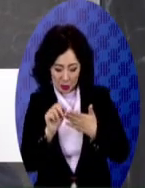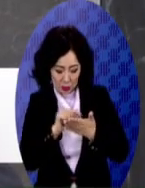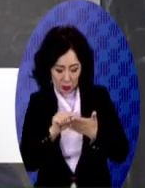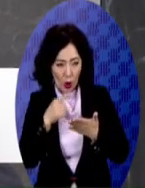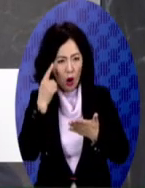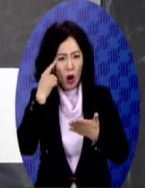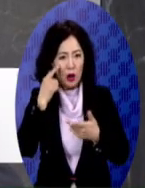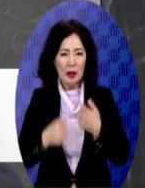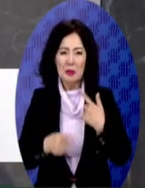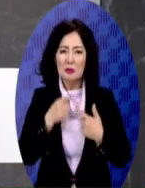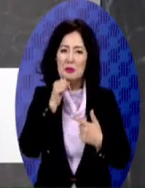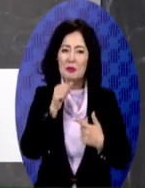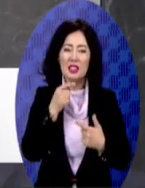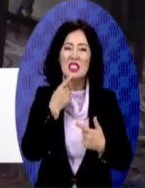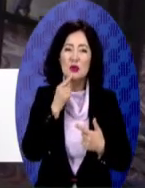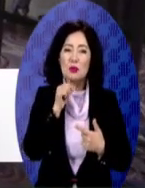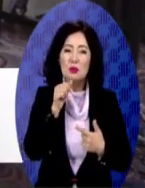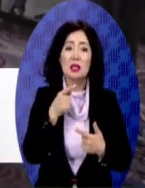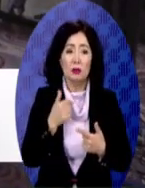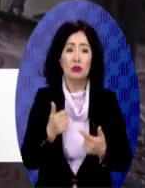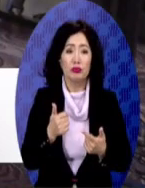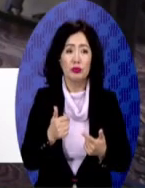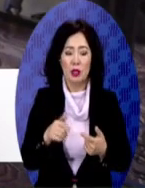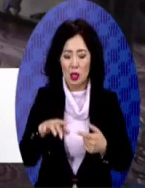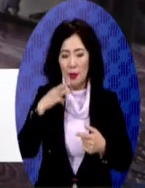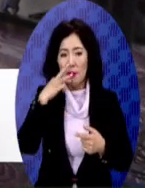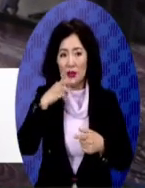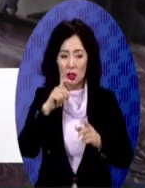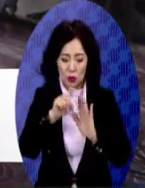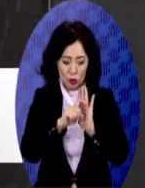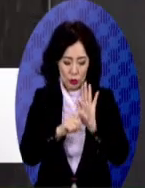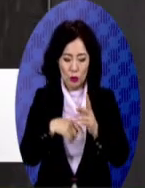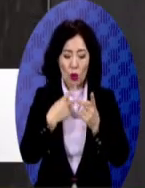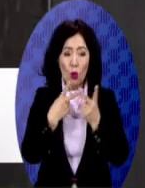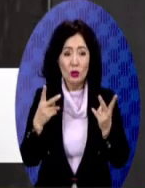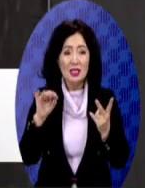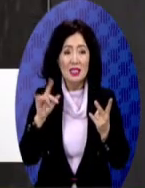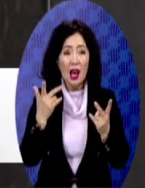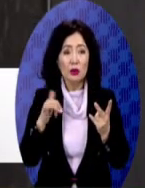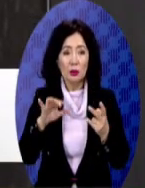Монголын үндэсний олон нийтийн радио телевизийн цагийн хурд хөтөлбөр дугаар бүртээ үндэсний аюулгүй байдлын үзэл